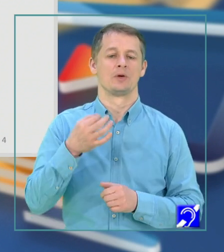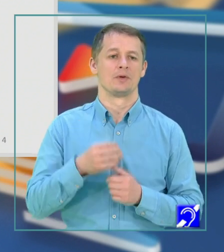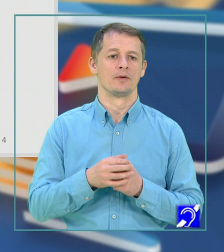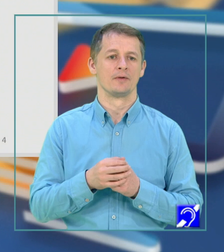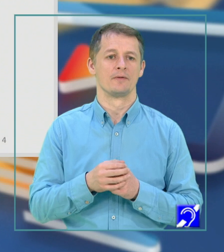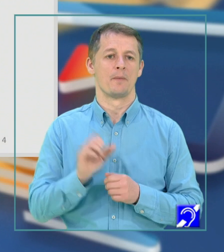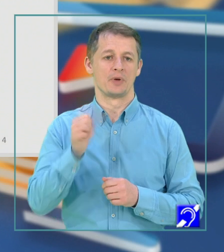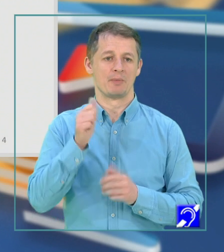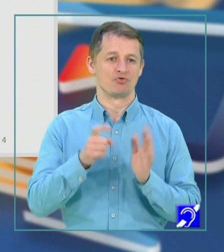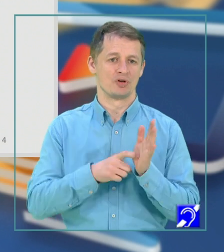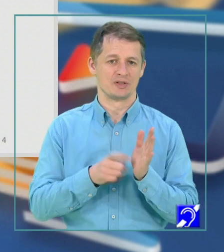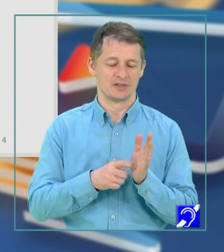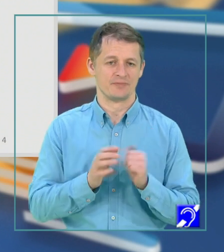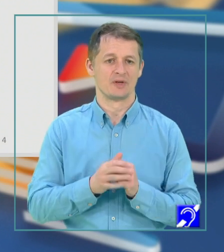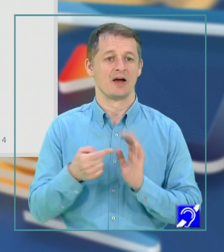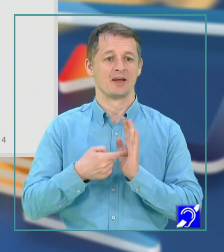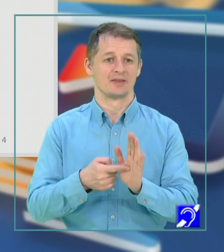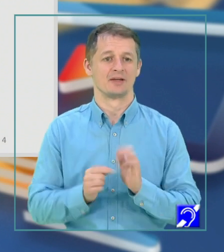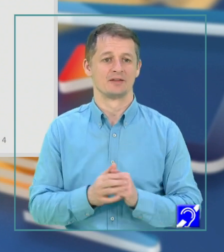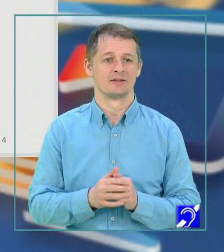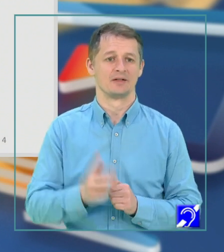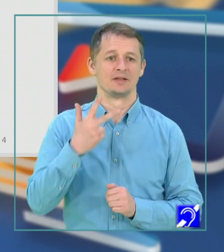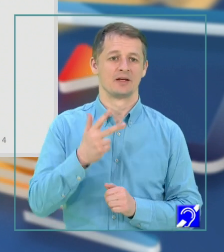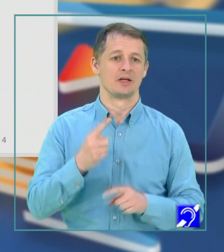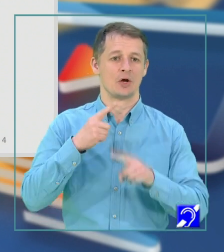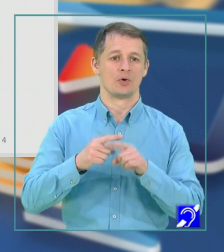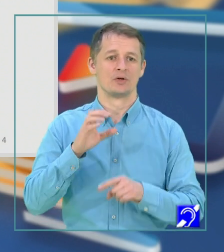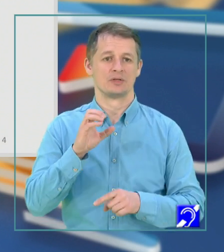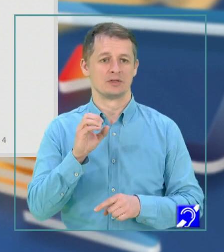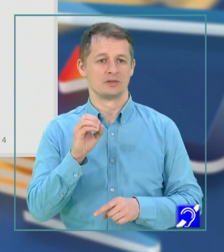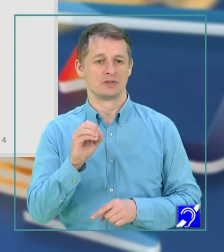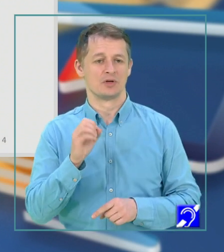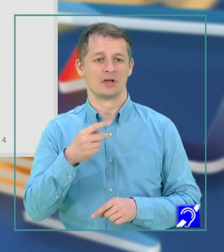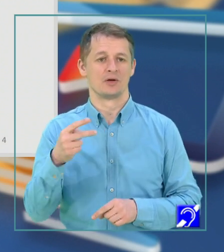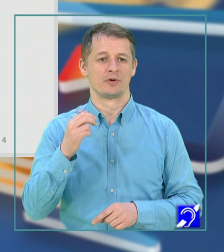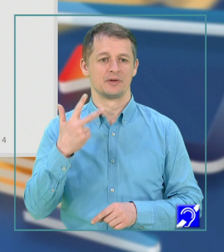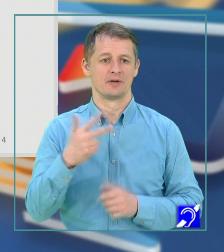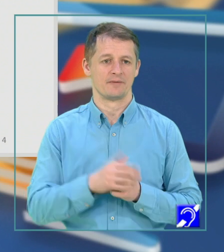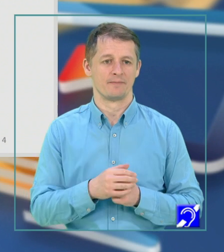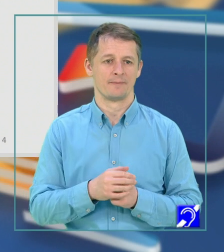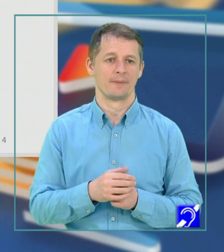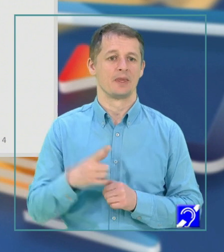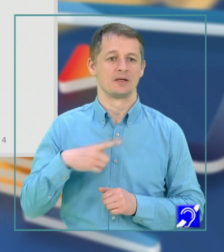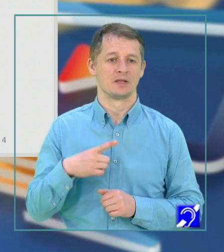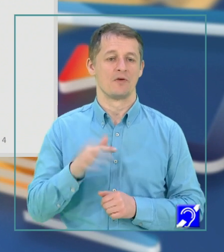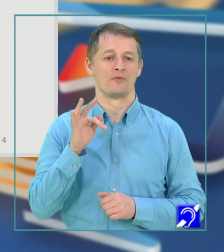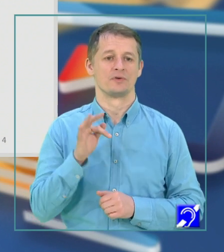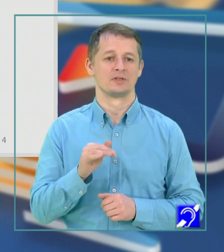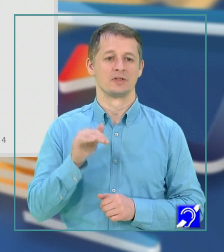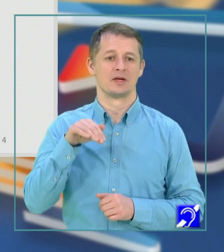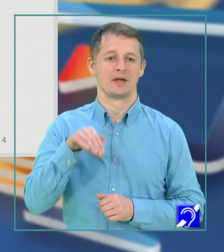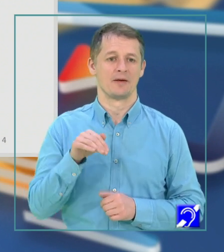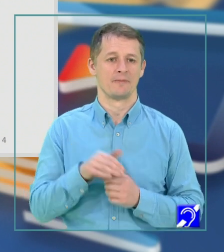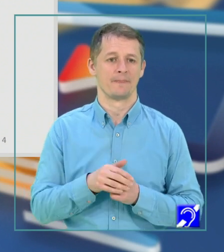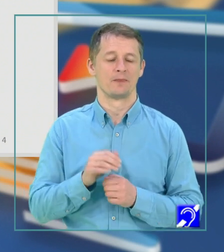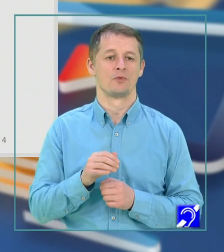100. Prima cerință, arătați că 3 compus cu 0 este 3. A doua cerință, se consideră funcția f definită pe m cu valori